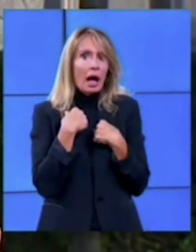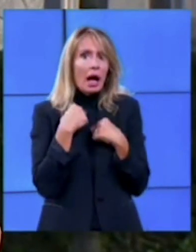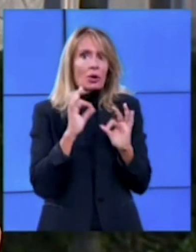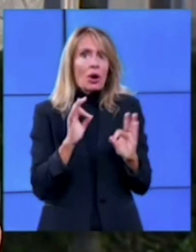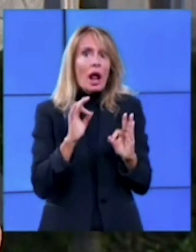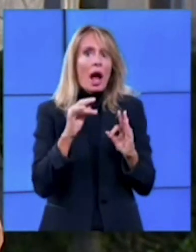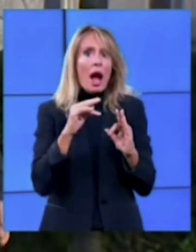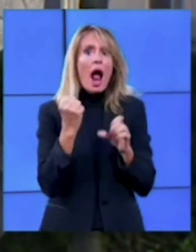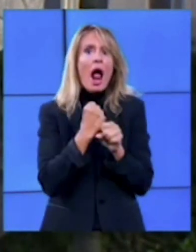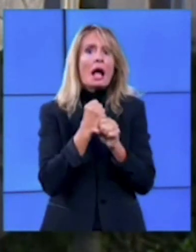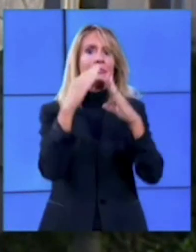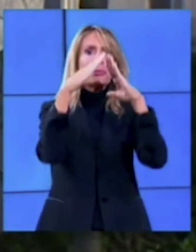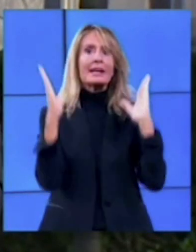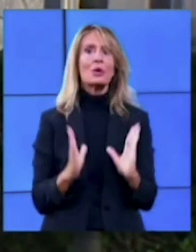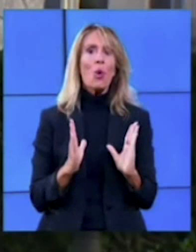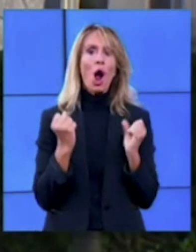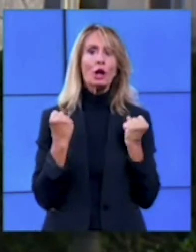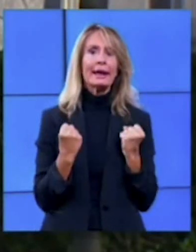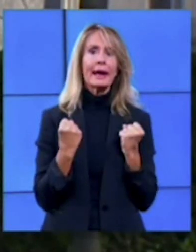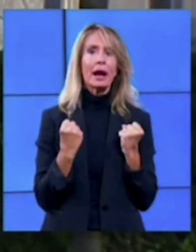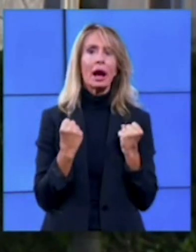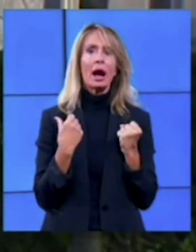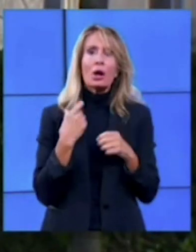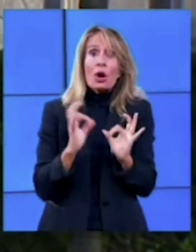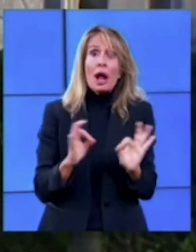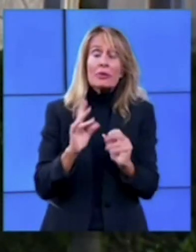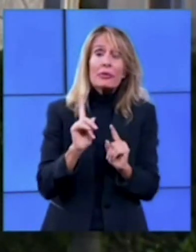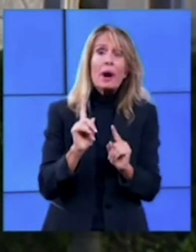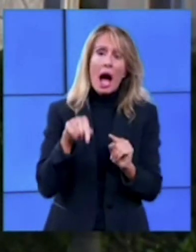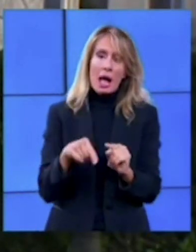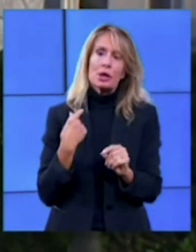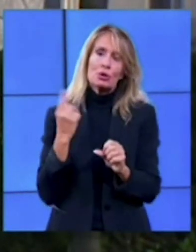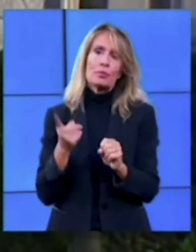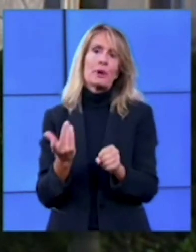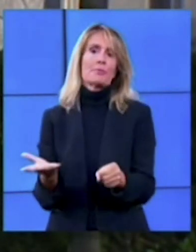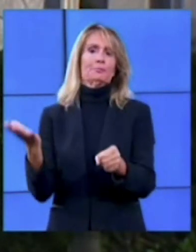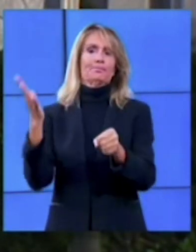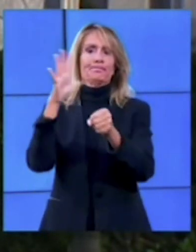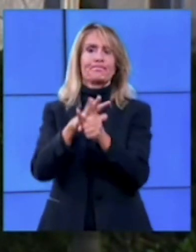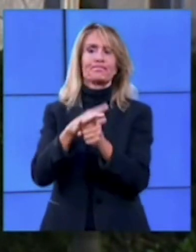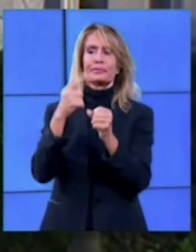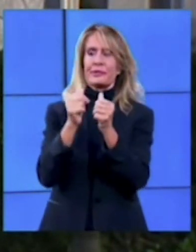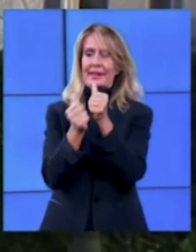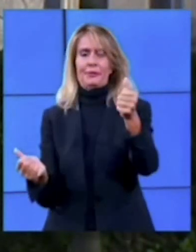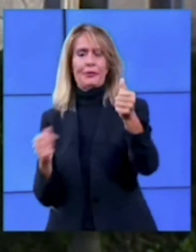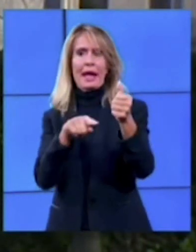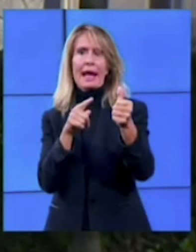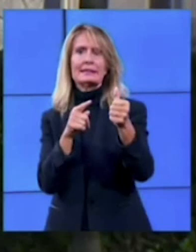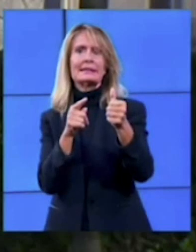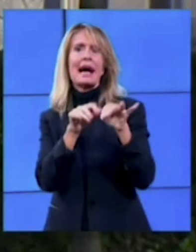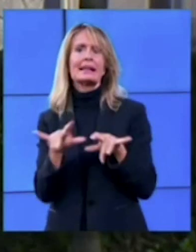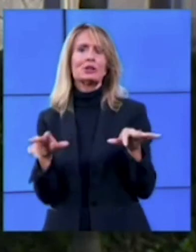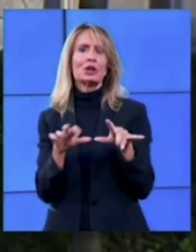smart working dobbiamo quindi adesso colmare questo divario digitale dobbiamo rendere accessibile a tutti